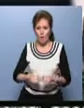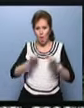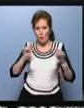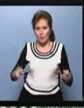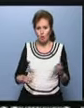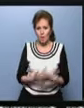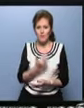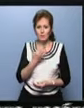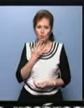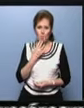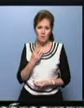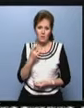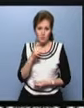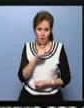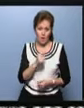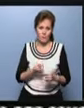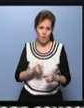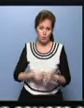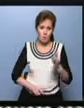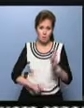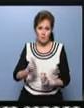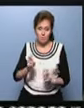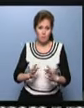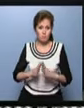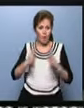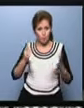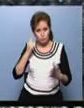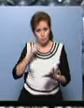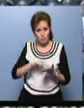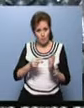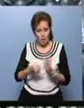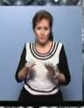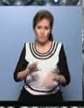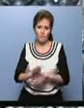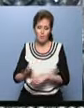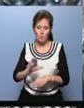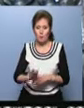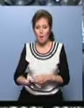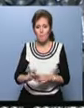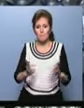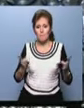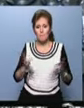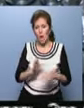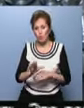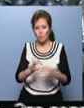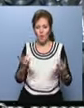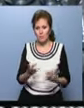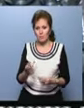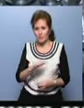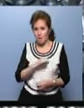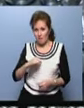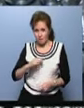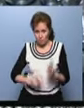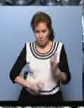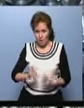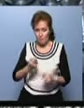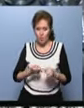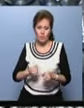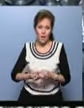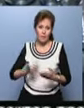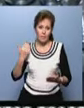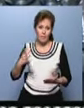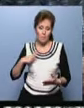инструментального цеха, на которую предприятие большие планы. Здесь будут выпускать продукцию, необходимую для самого завода, и которую ранее приходилось